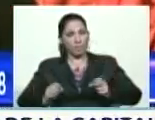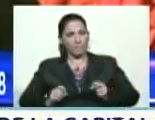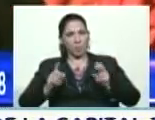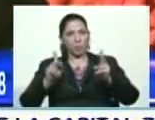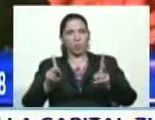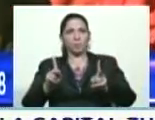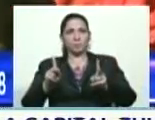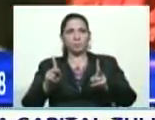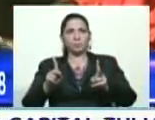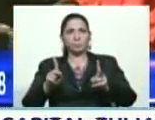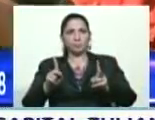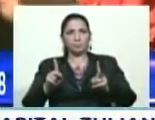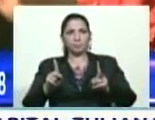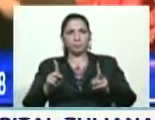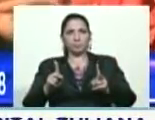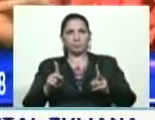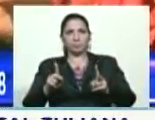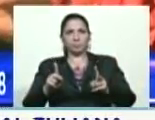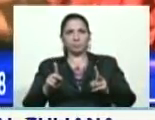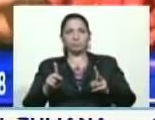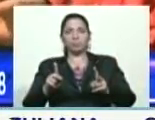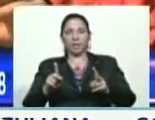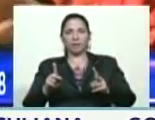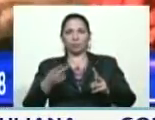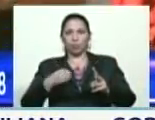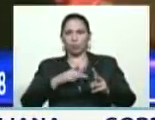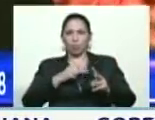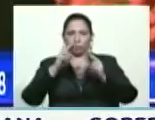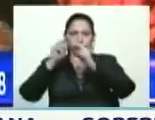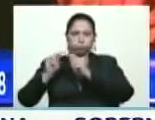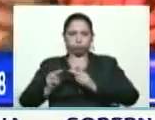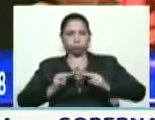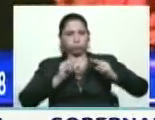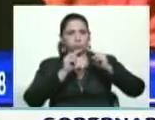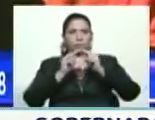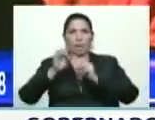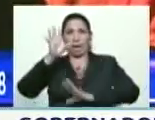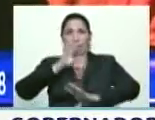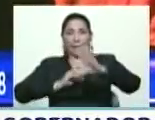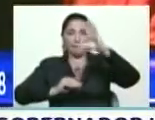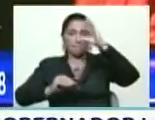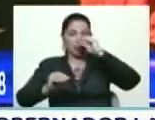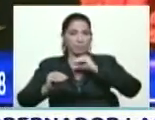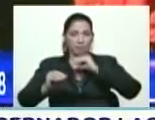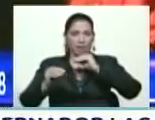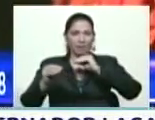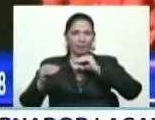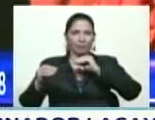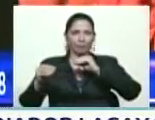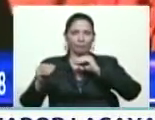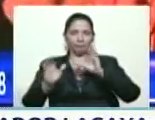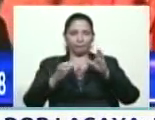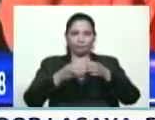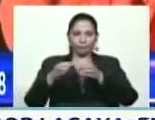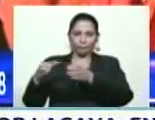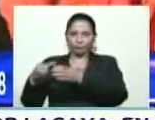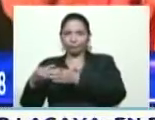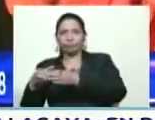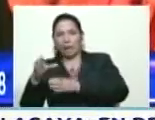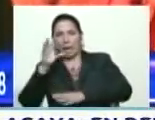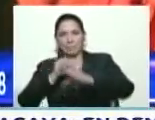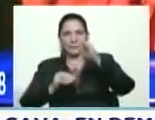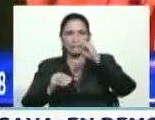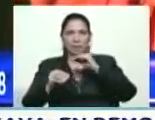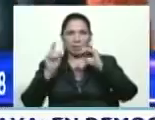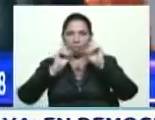para ponernos, alinearnos y aprender los unos a los otros. Но в любом случае это будет